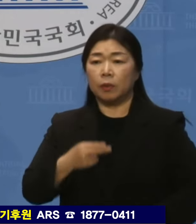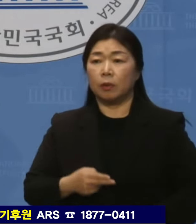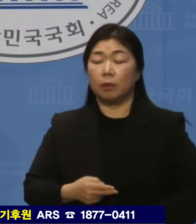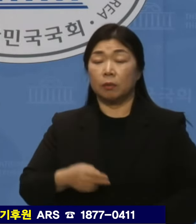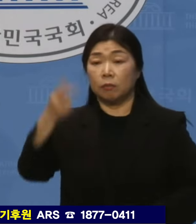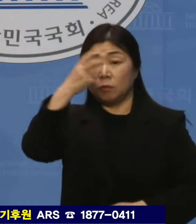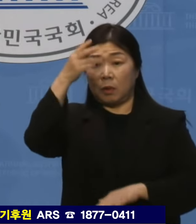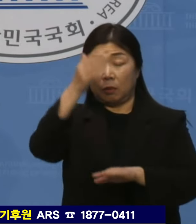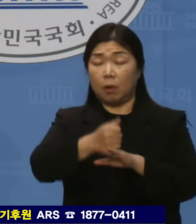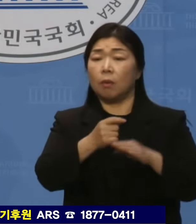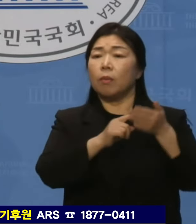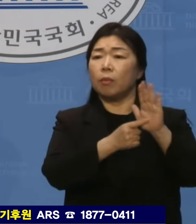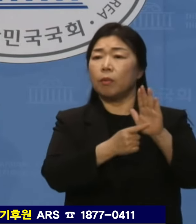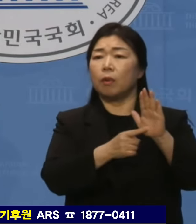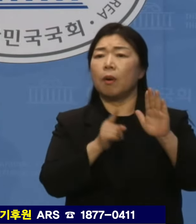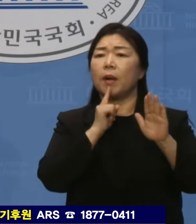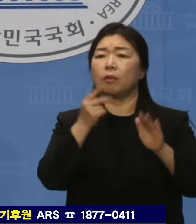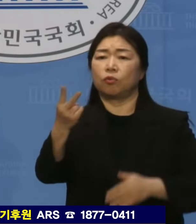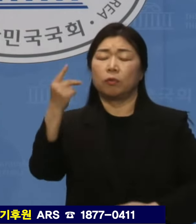누가 납득하겠습니까?